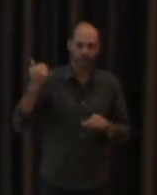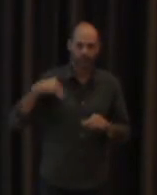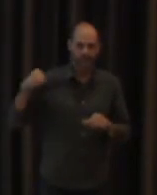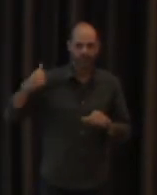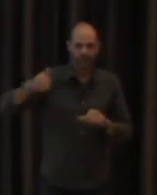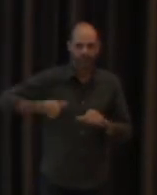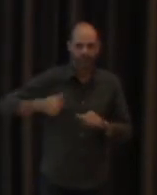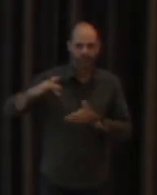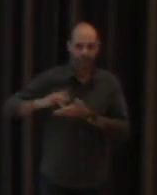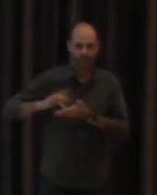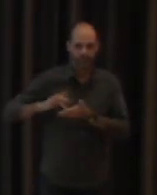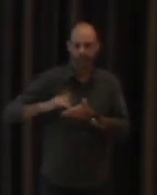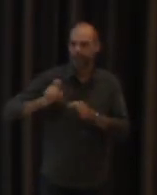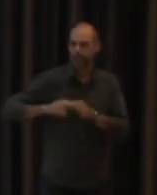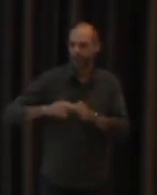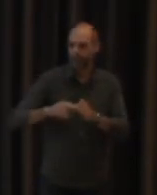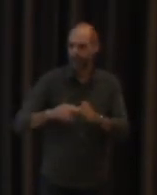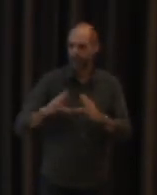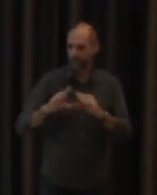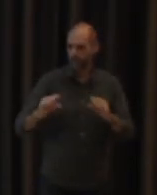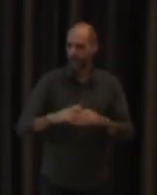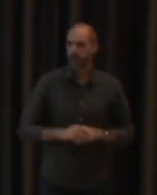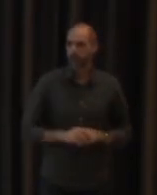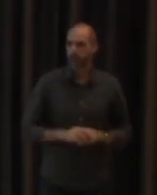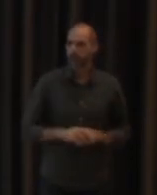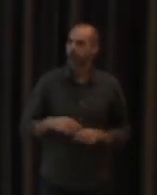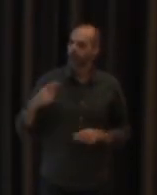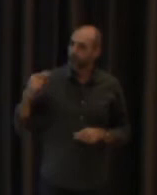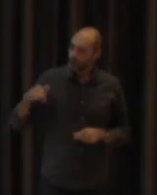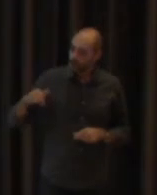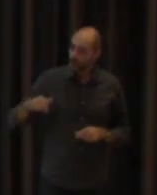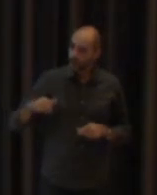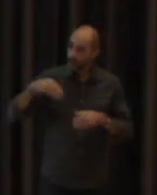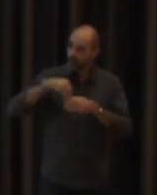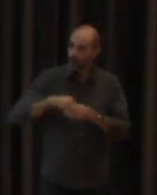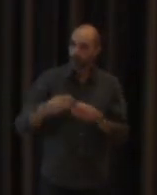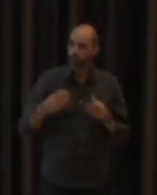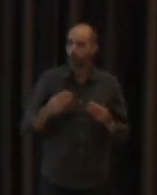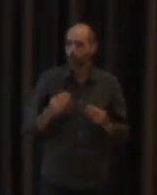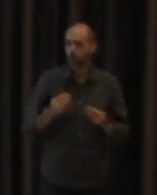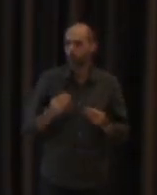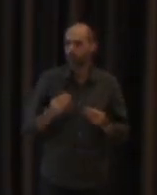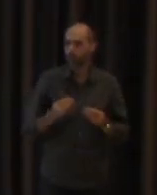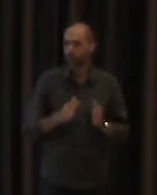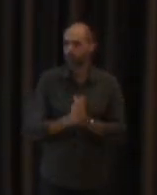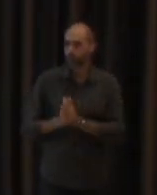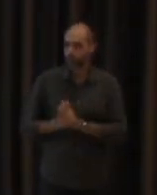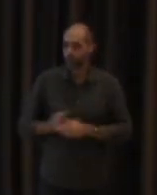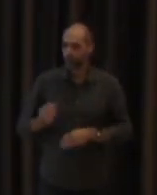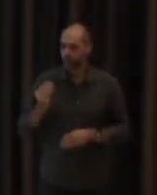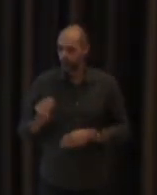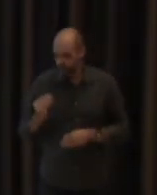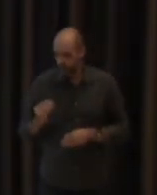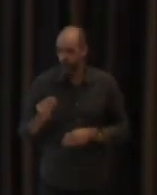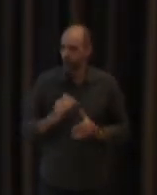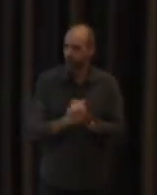En aquesta facultat, ja ho heu pogut veure, hi tinc bons col·legues, hi tinc bons amics i també hi tinc bons